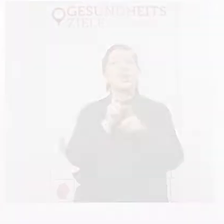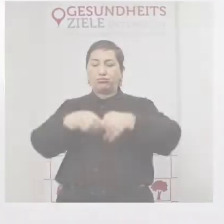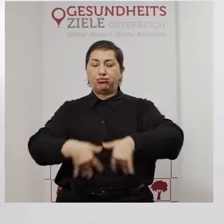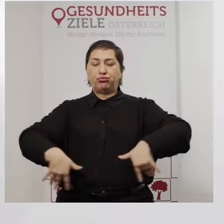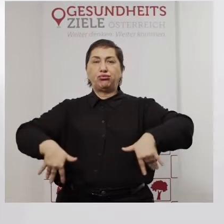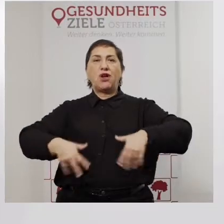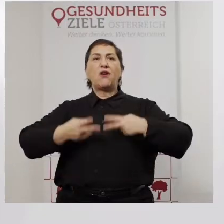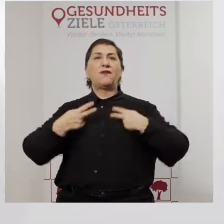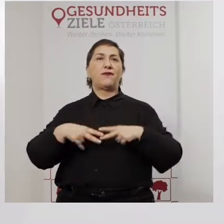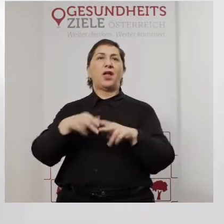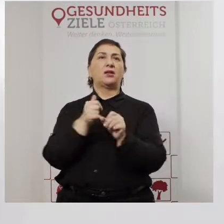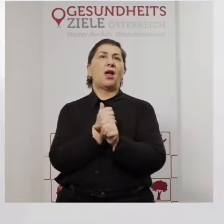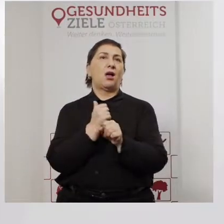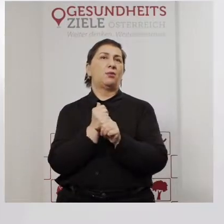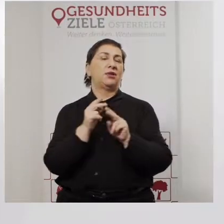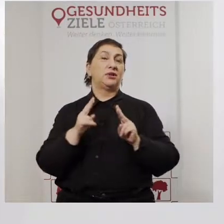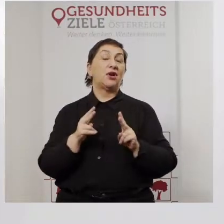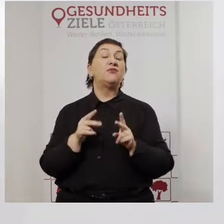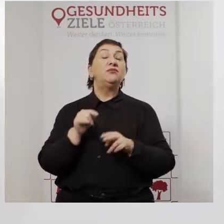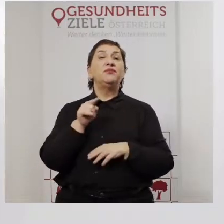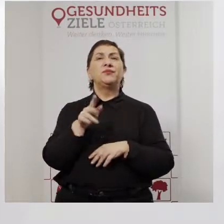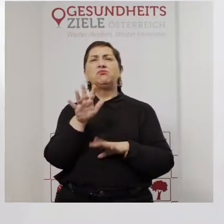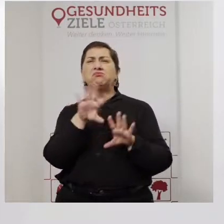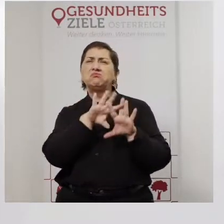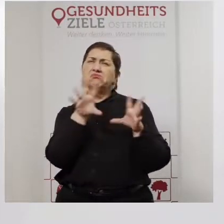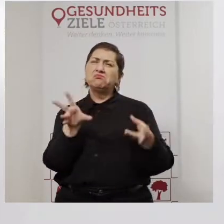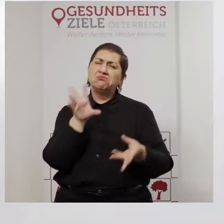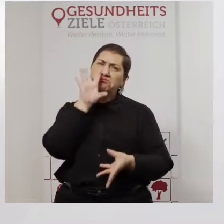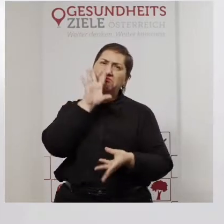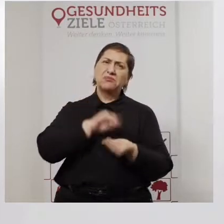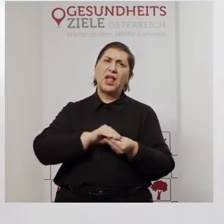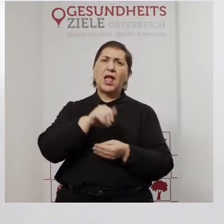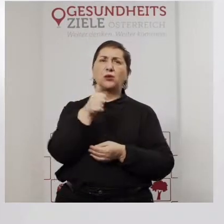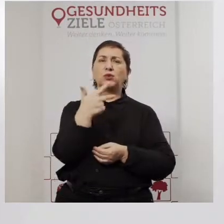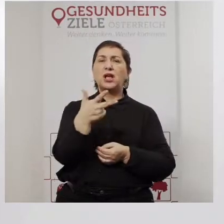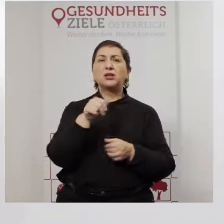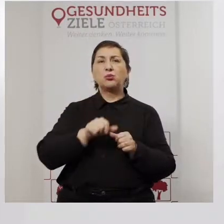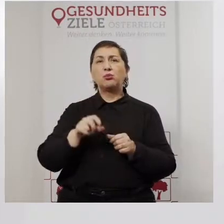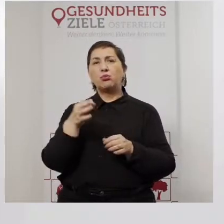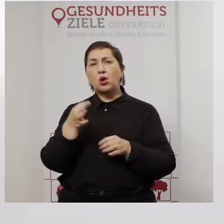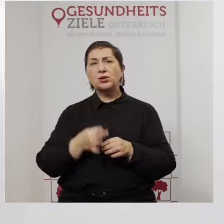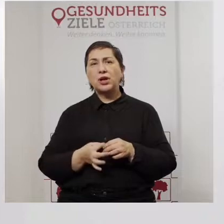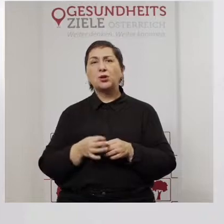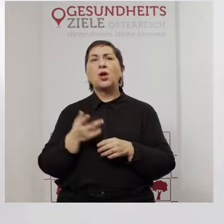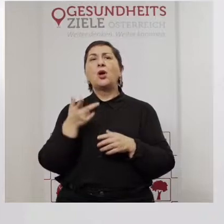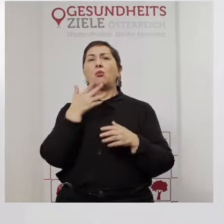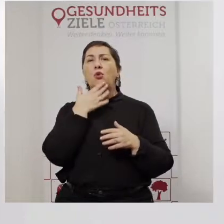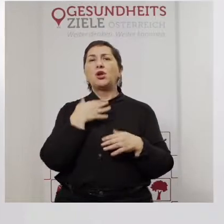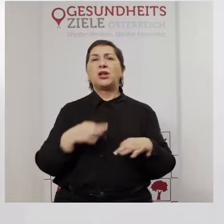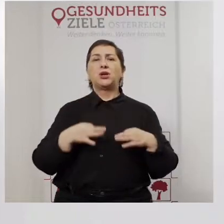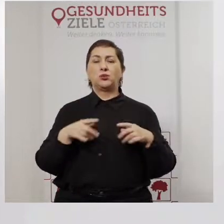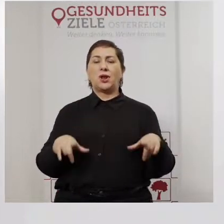bringen. Zusammengefasst kann man sagen, 31% wünschen sich eben den Ausbau von Gesundheitsleistungen.